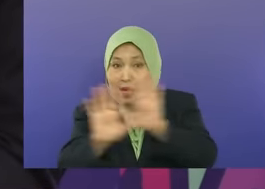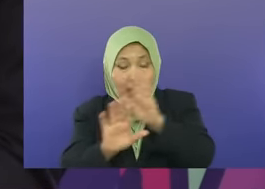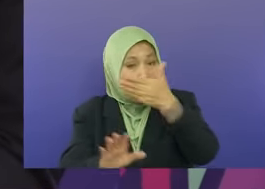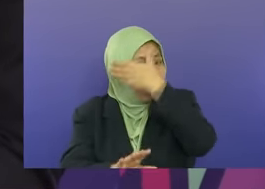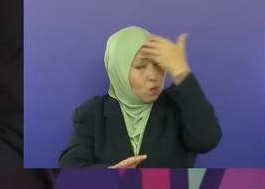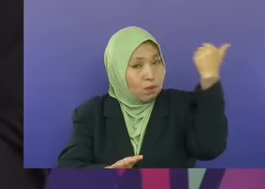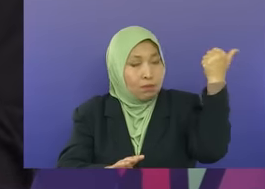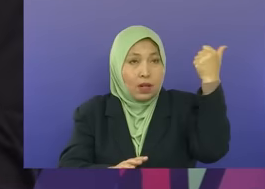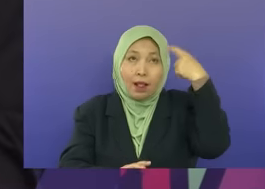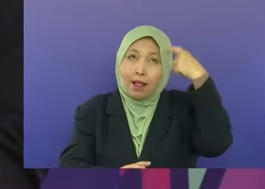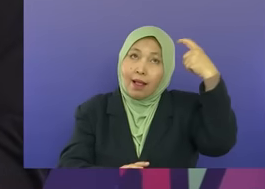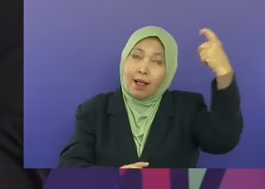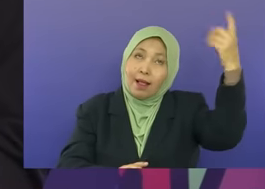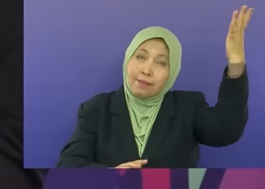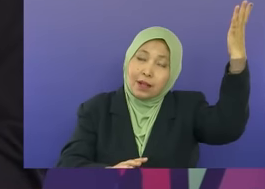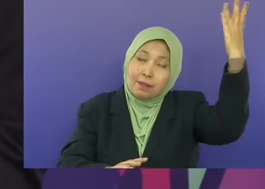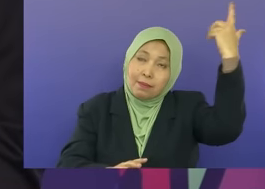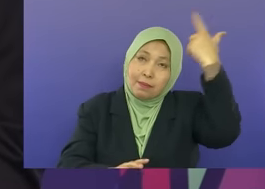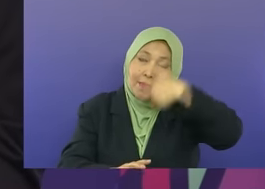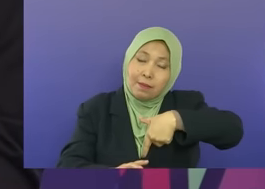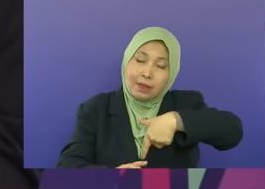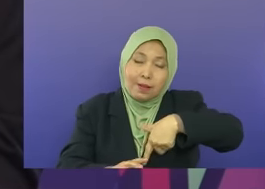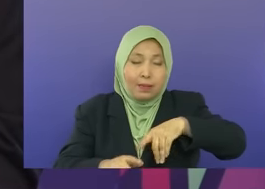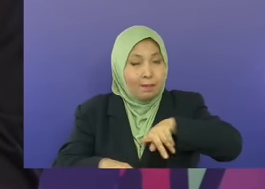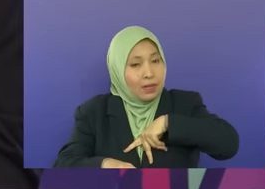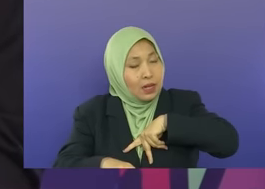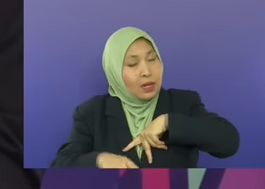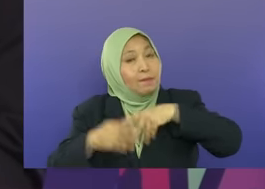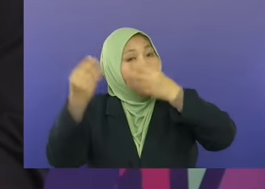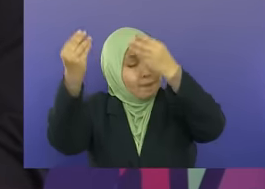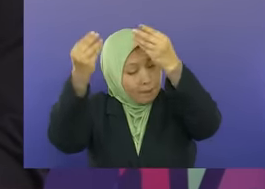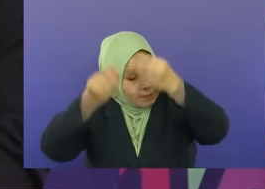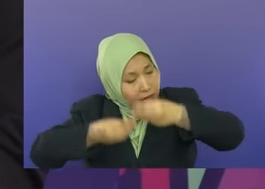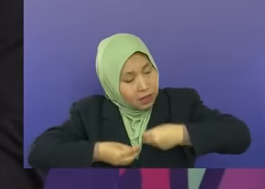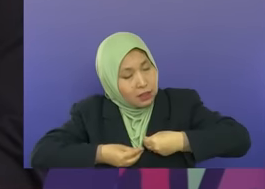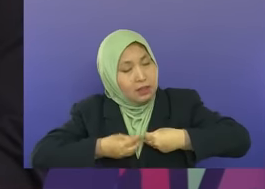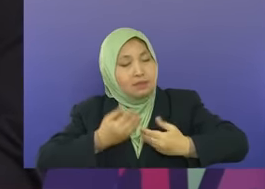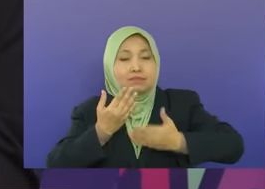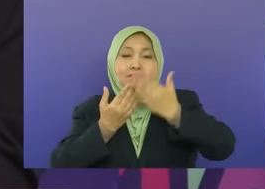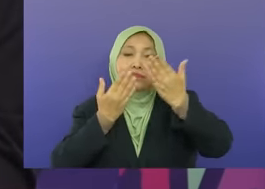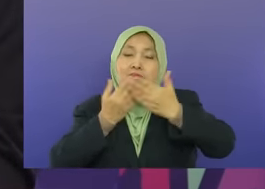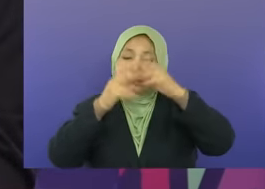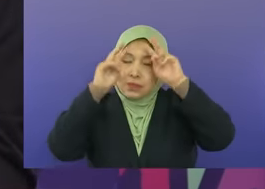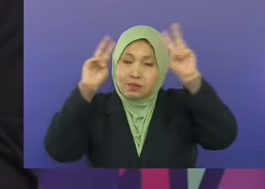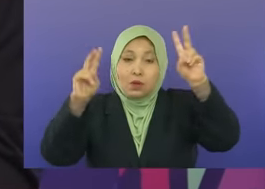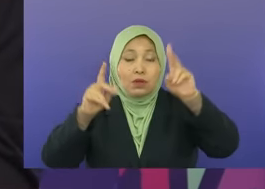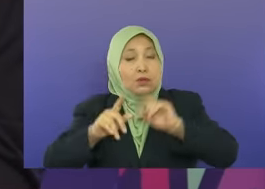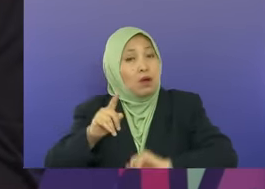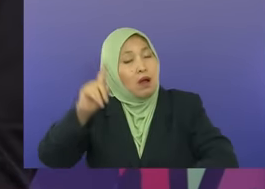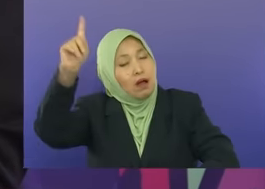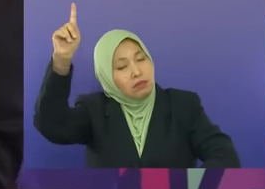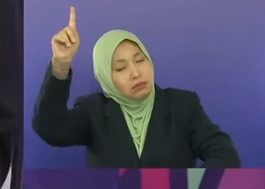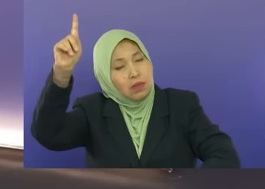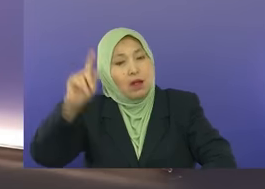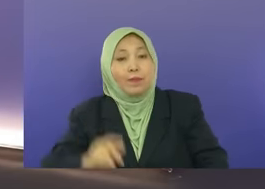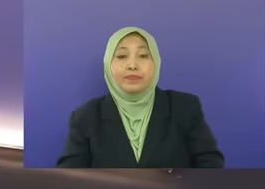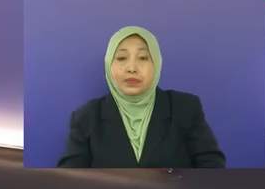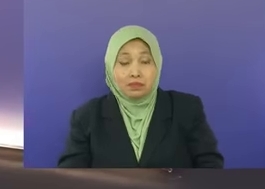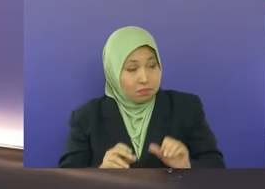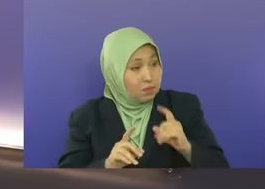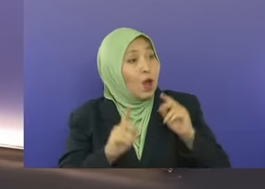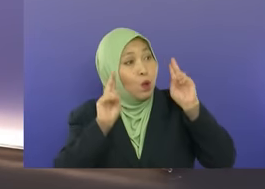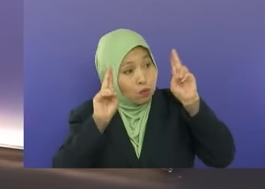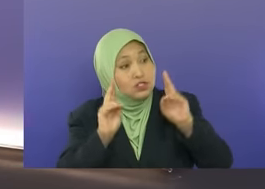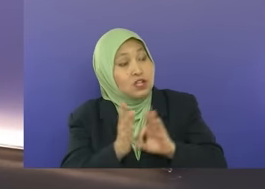dan pemilik segala kesenangan pemberi kesenangan kepada kita yaitu adalah Allahu rabbul aja